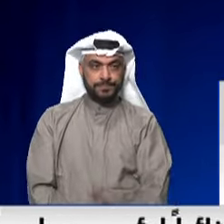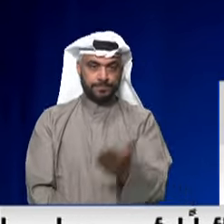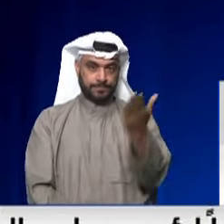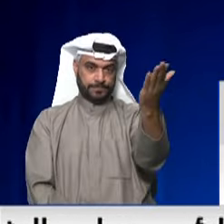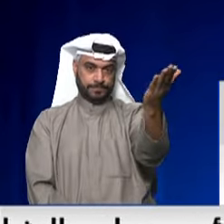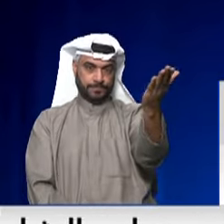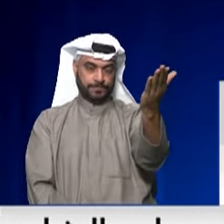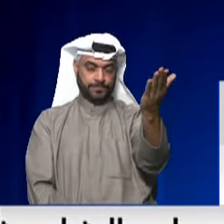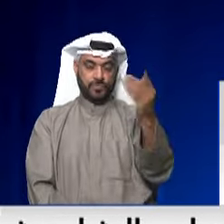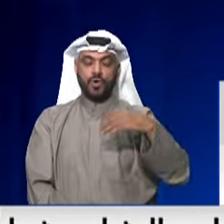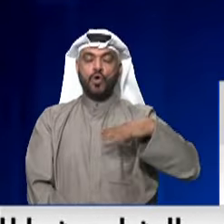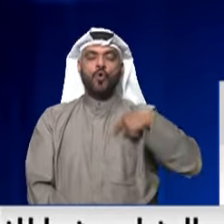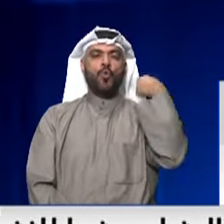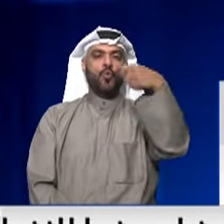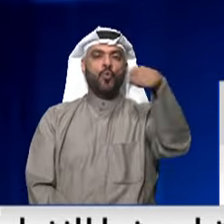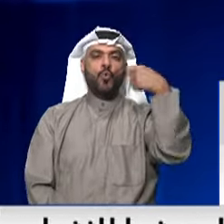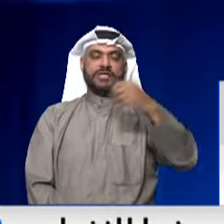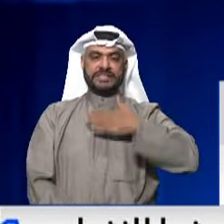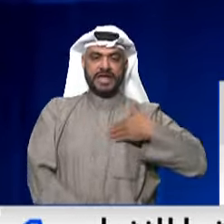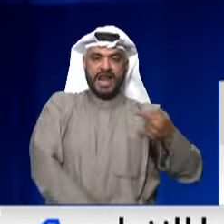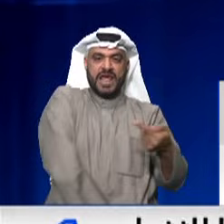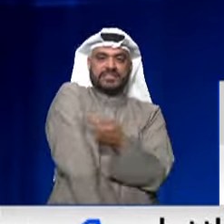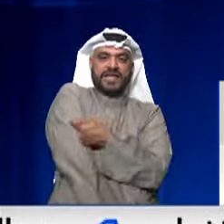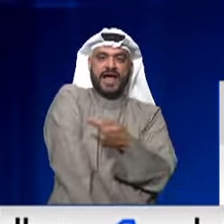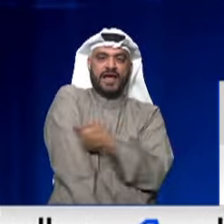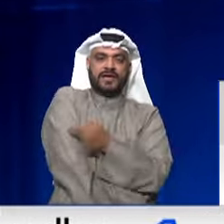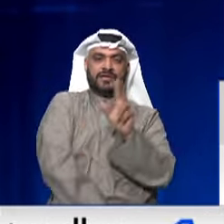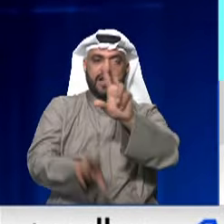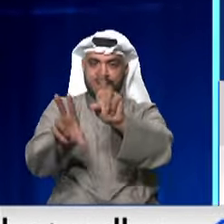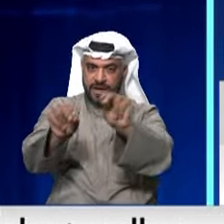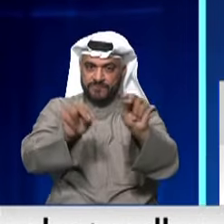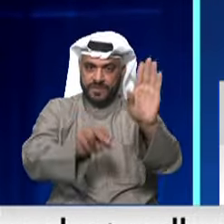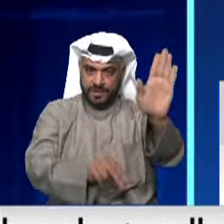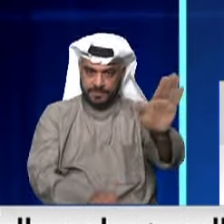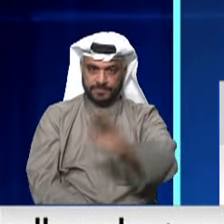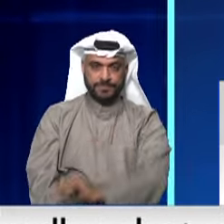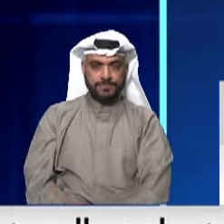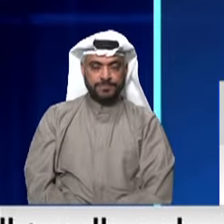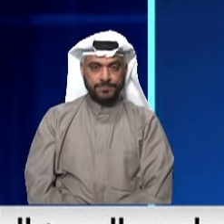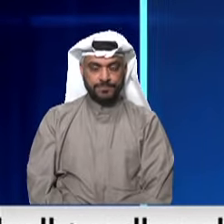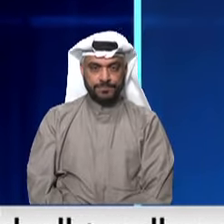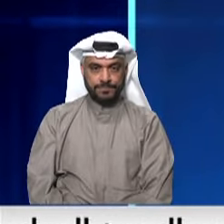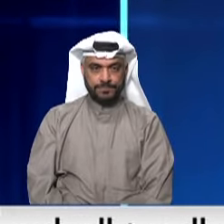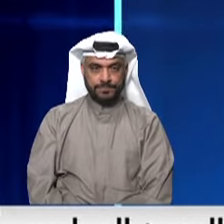الدكتور أحمد عبد الوهاب أحمد العوضي وزيرا للصحة.